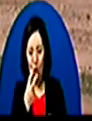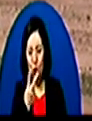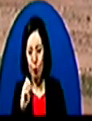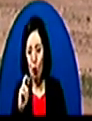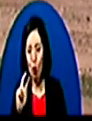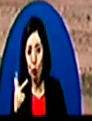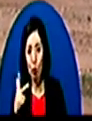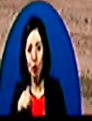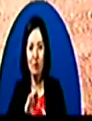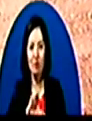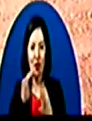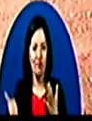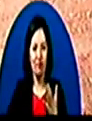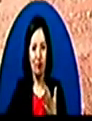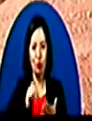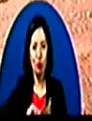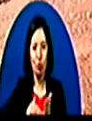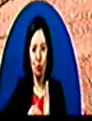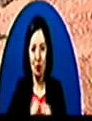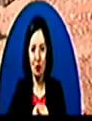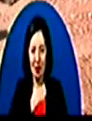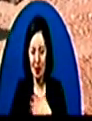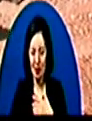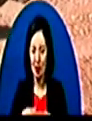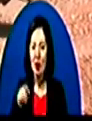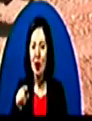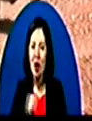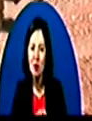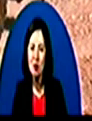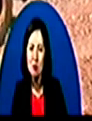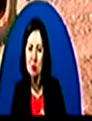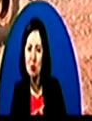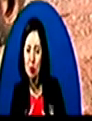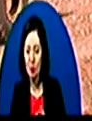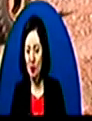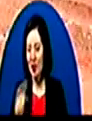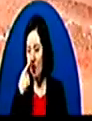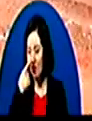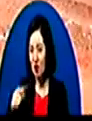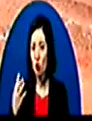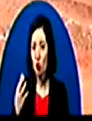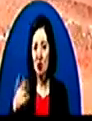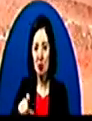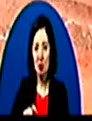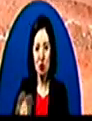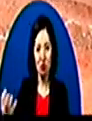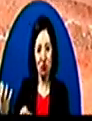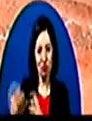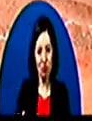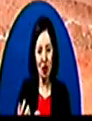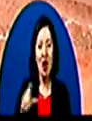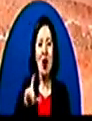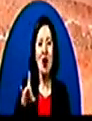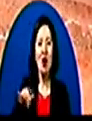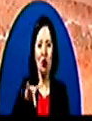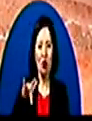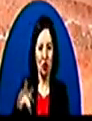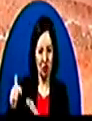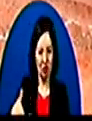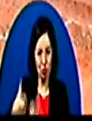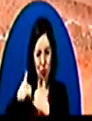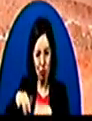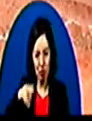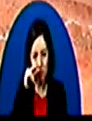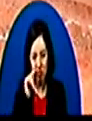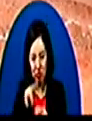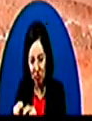орох төлөвлөгөөтэй ажиллаж байна. Ажиллах хүчний хувьд урт хөршөөс нарийн мэрэгчний 45 мэрэгчлэлтэн өчтөр 90 хотод ирсэн байна. Тэдгээрийг тусгаарлалтанд оруулж шинжилгээ